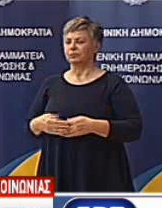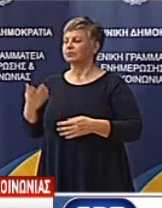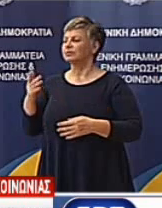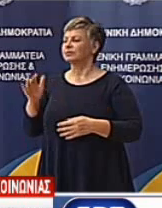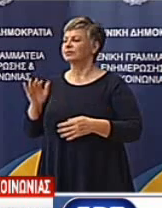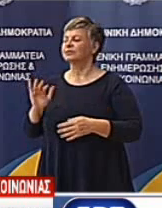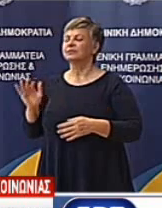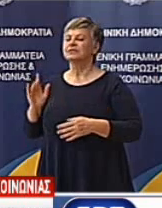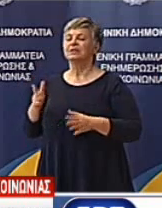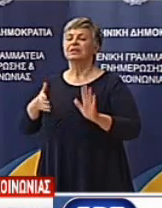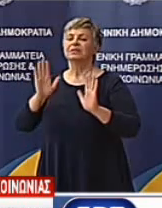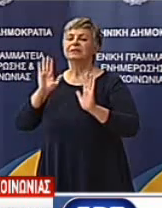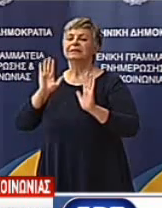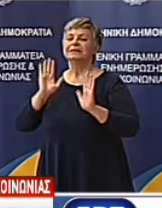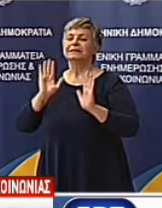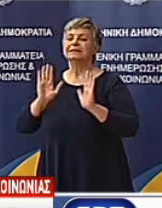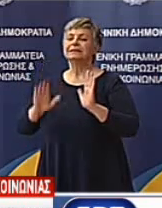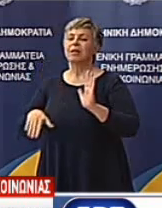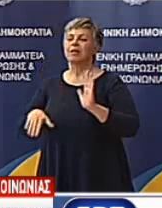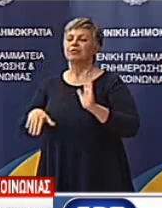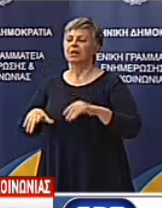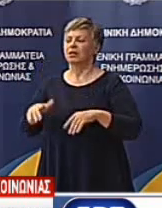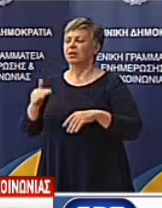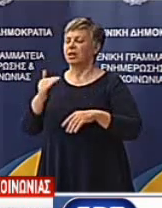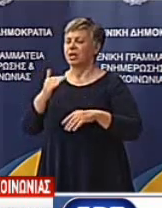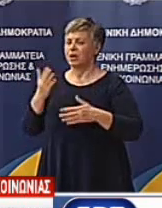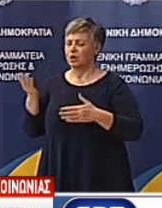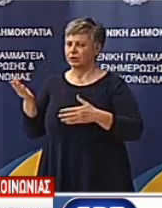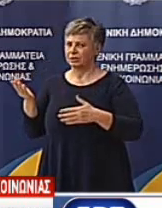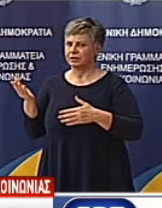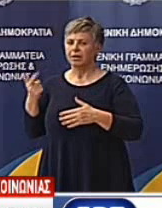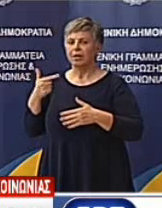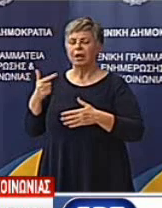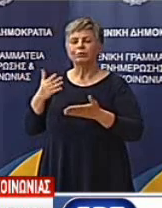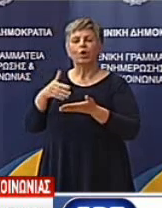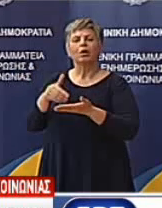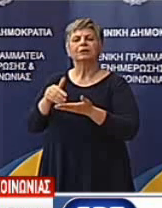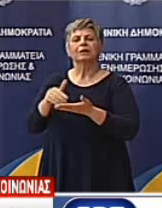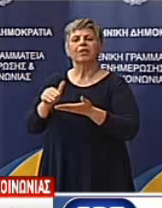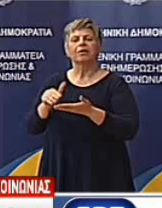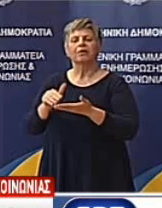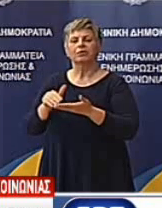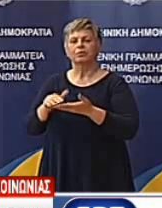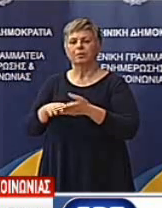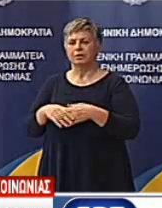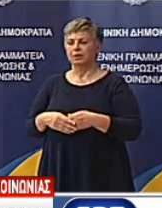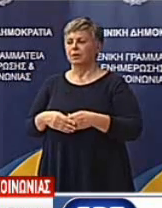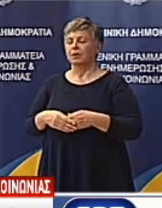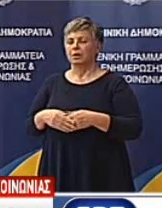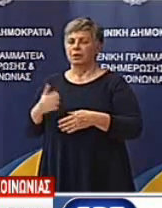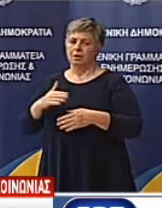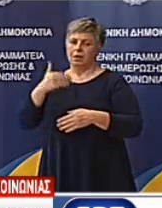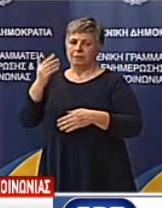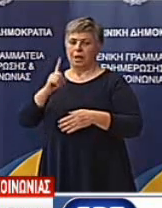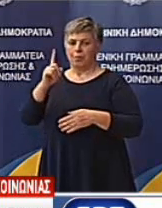Λοιπόν, επειδή είναι διευκρινιστική και έρχομαι σε σένα. Επειδή είναι διευκρινιστική. Να. Και μετά κλείνουμε.